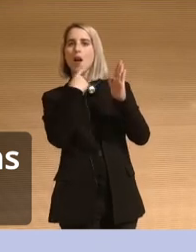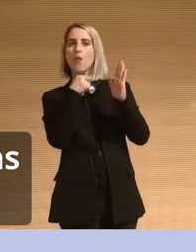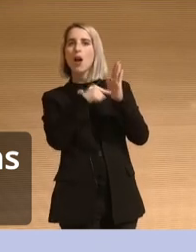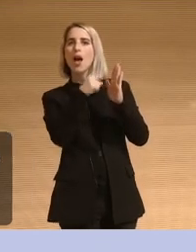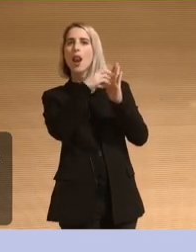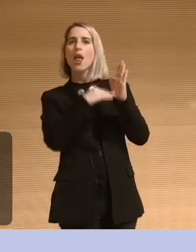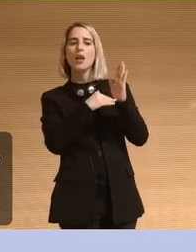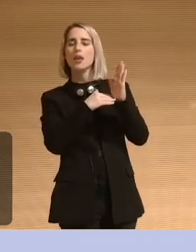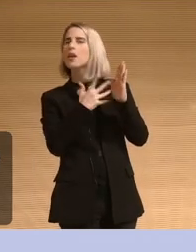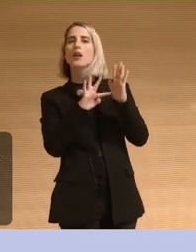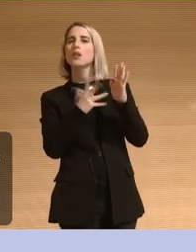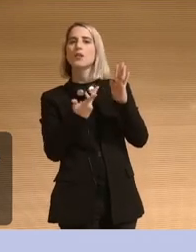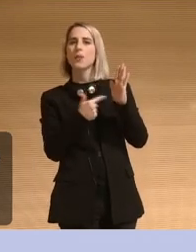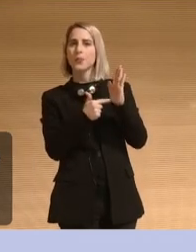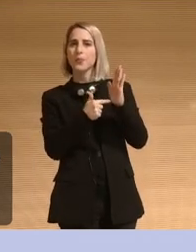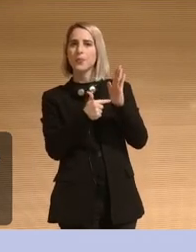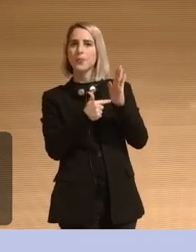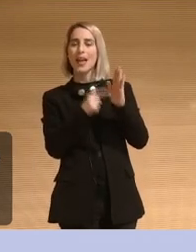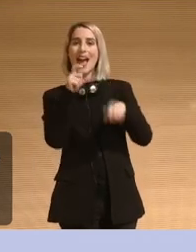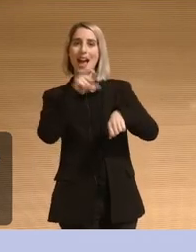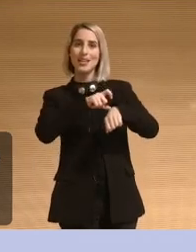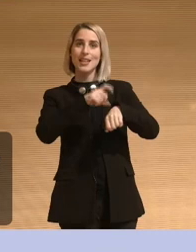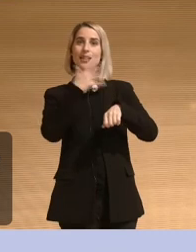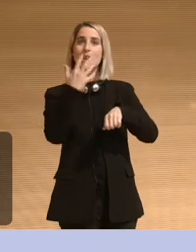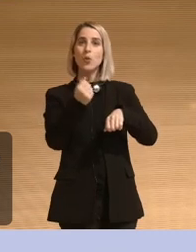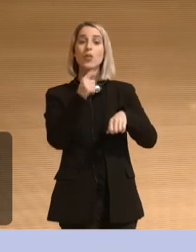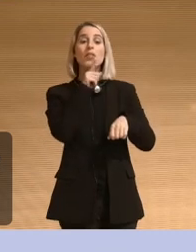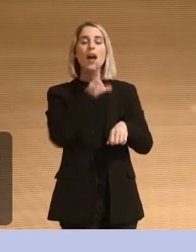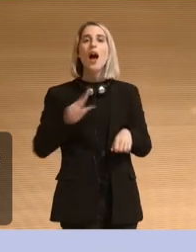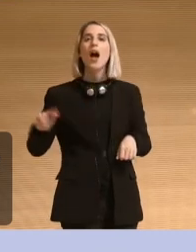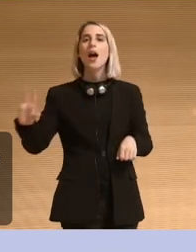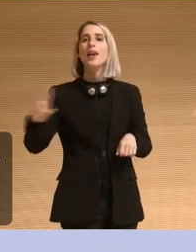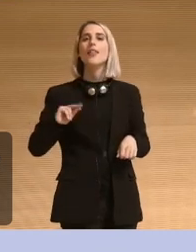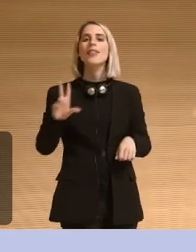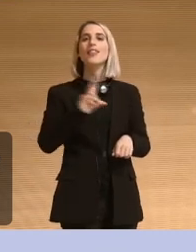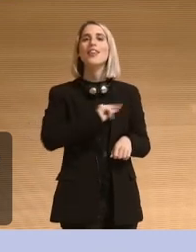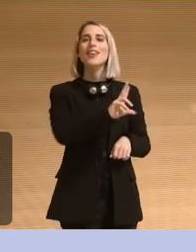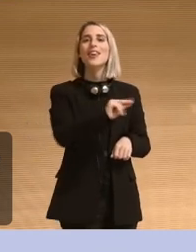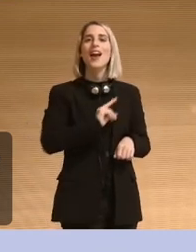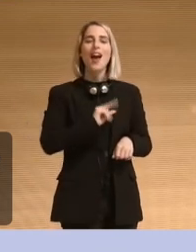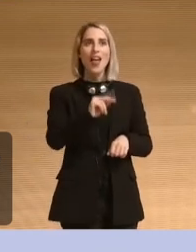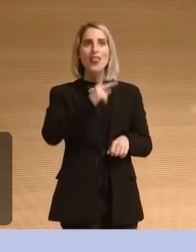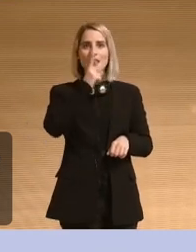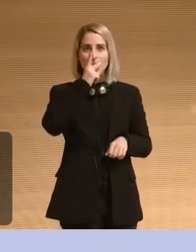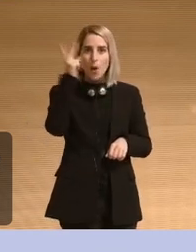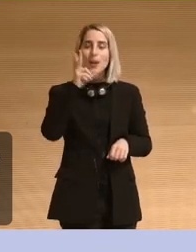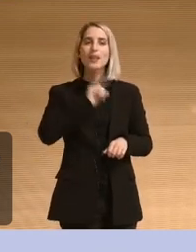το ενδιαφέρον ότι οι ασθενείς έχουν τα ίδια δικαιώματα με τον κάθε άνθρωπο και την ίδια ελευθερία με τον κάθε